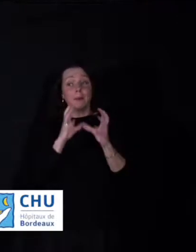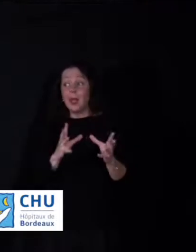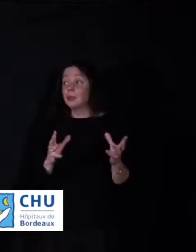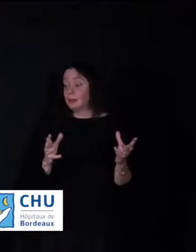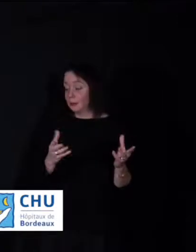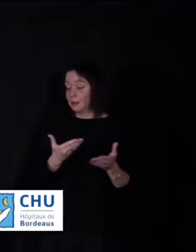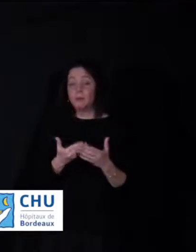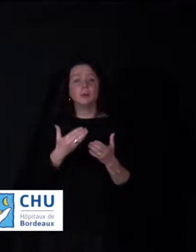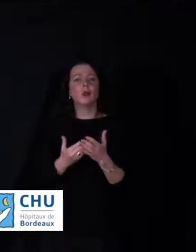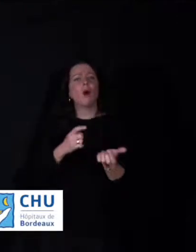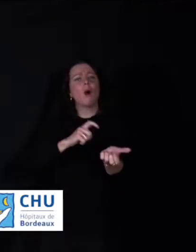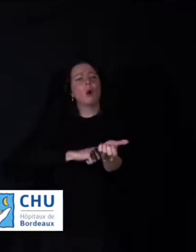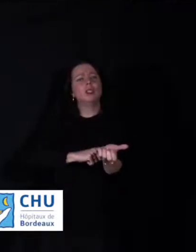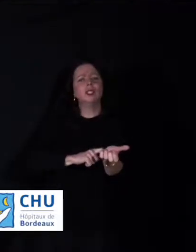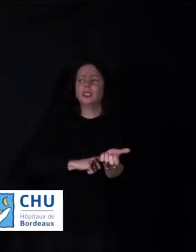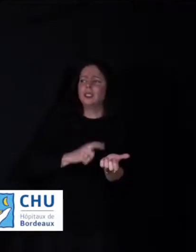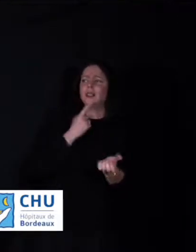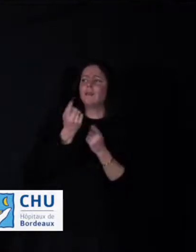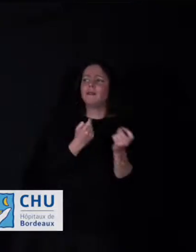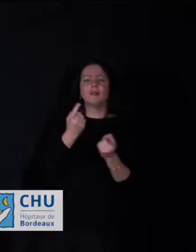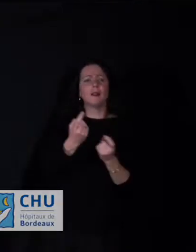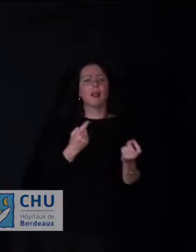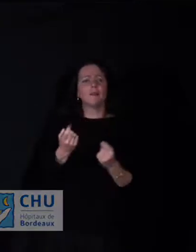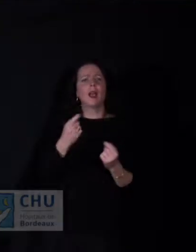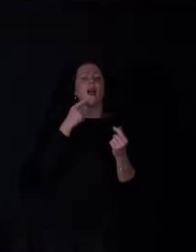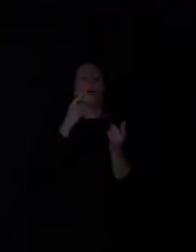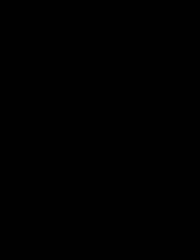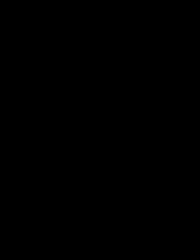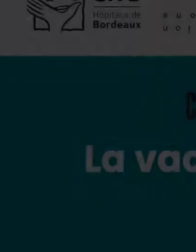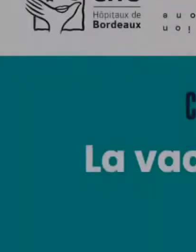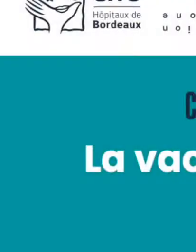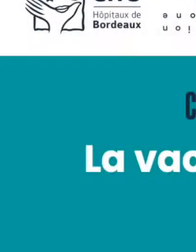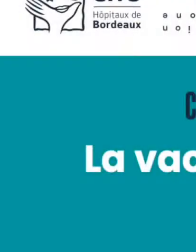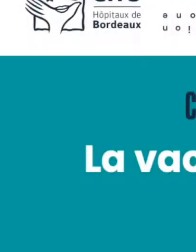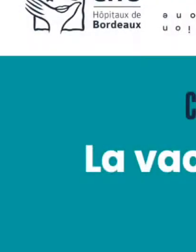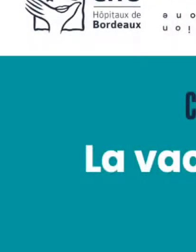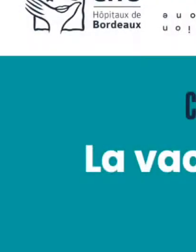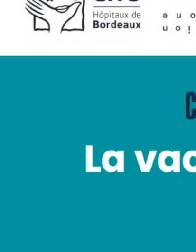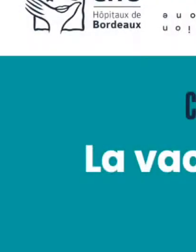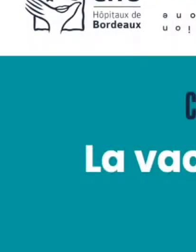sources qui m'ont servi à élaborer ce diaporama.